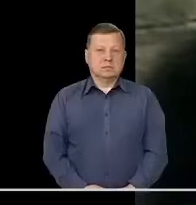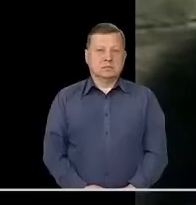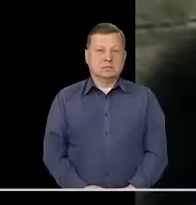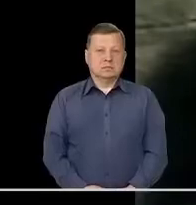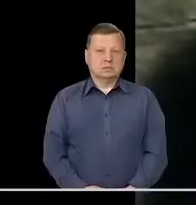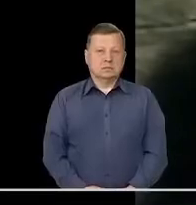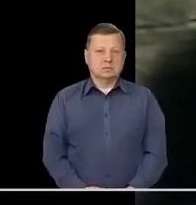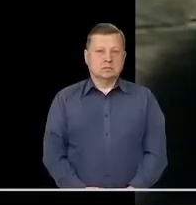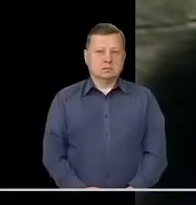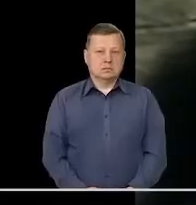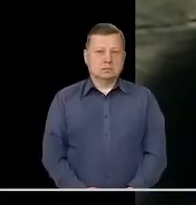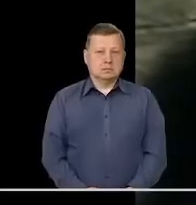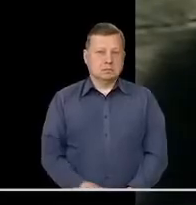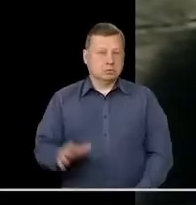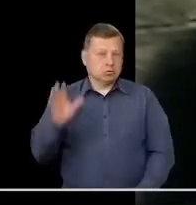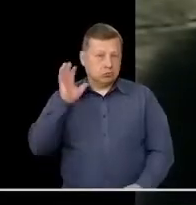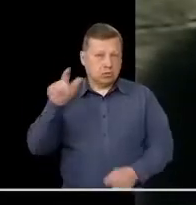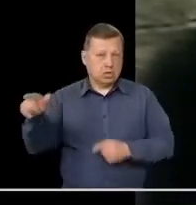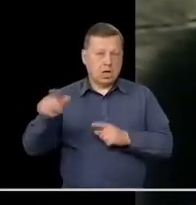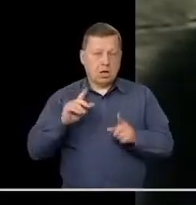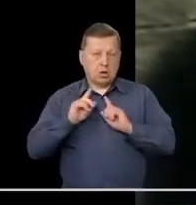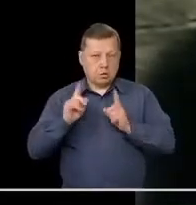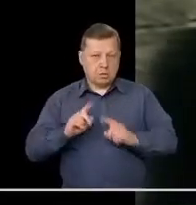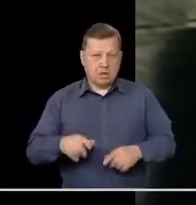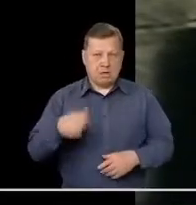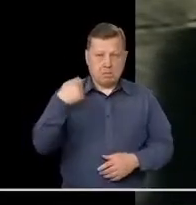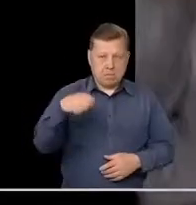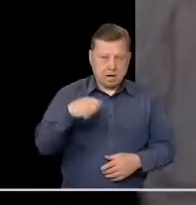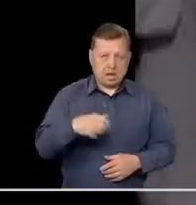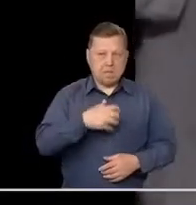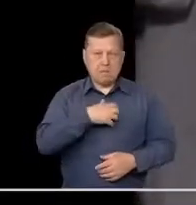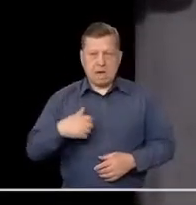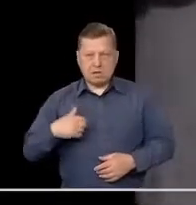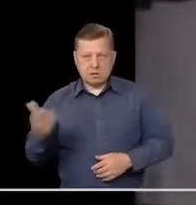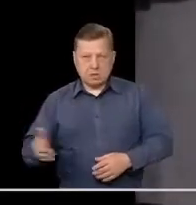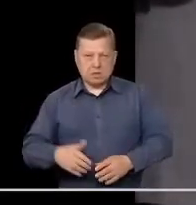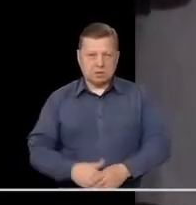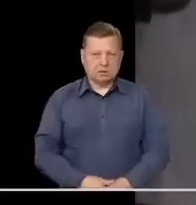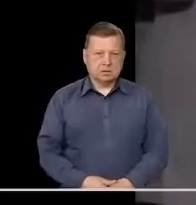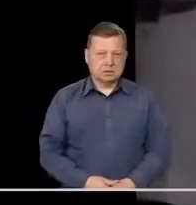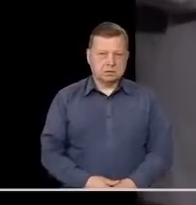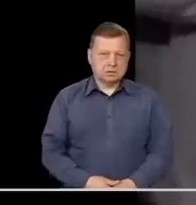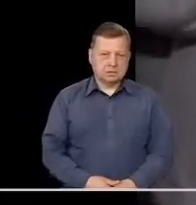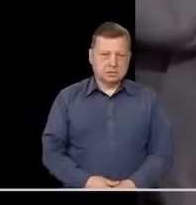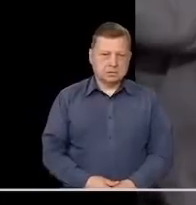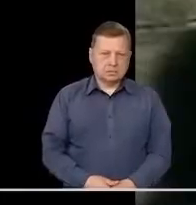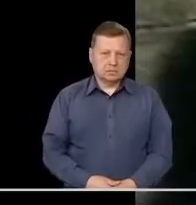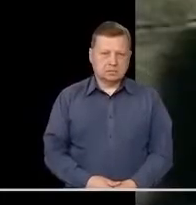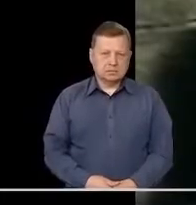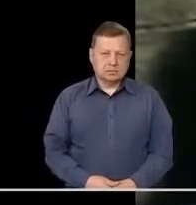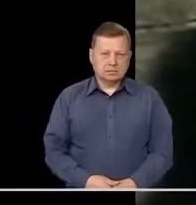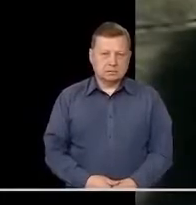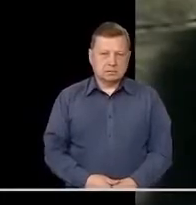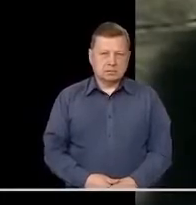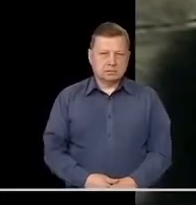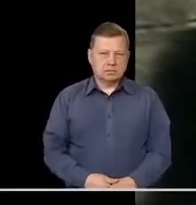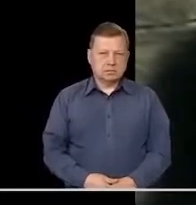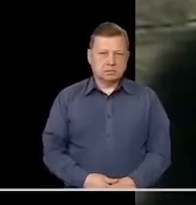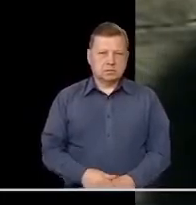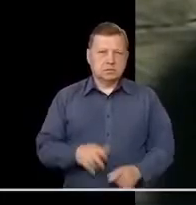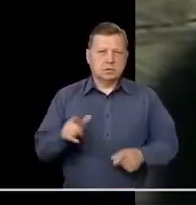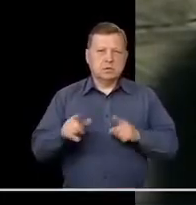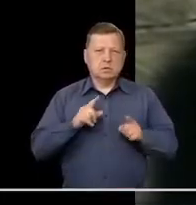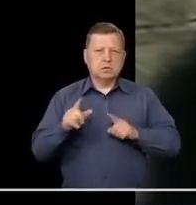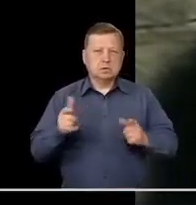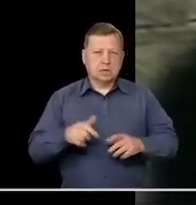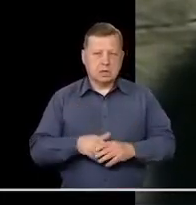W tej chwili trwa rozmowa prezydenta z marszałkiem. Żeby się dowiedzieć, co to znaczy natychmiastowe. W której uściśla się, co oznacza owo